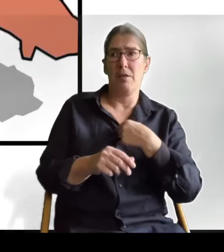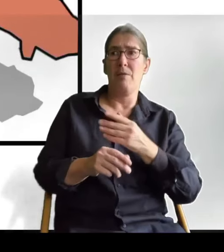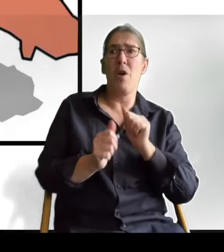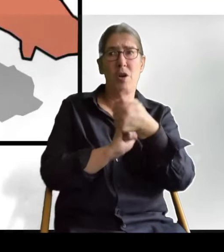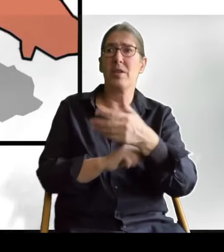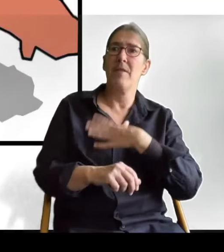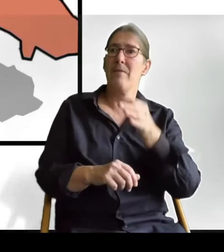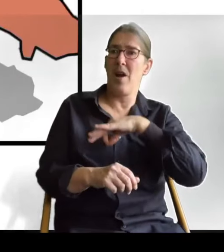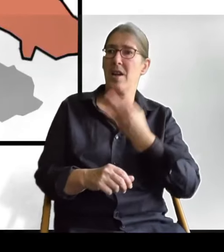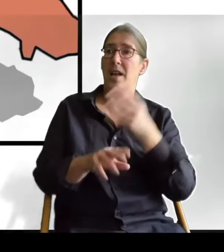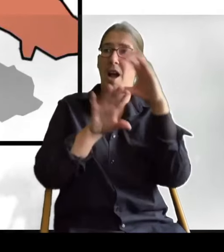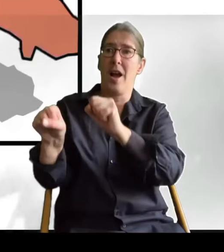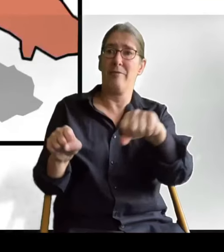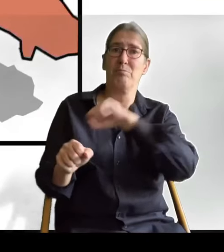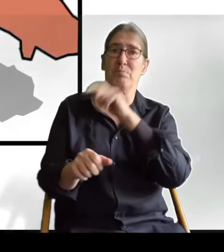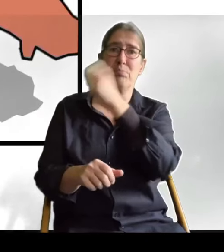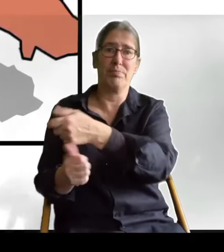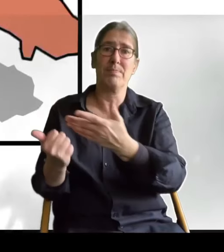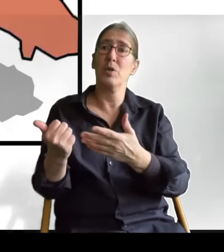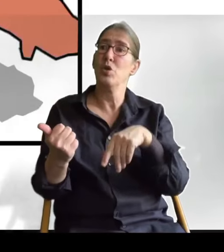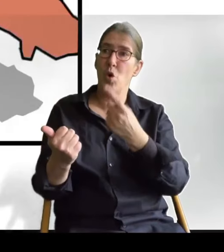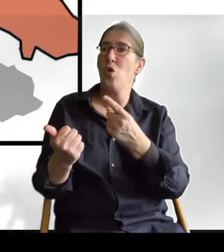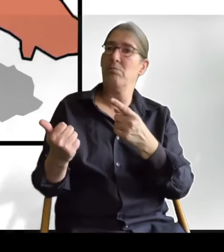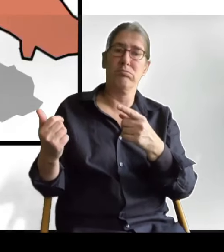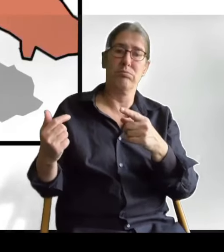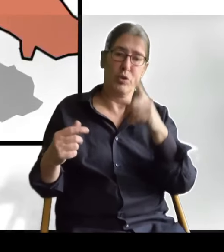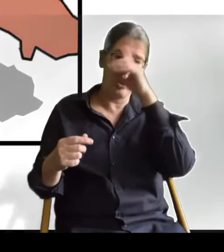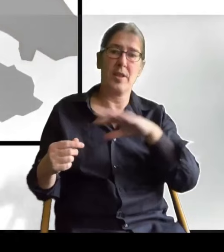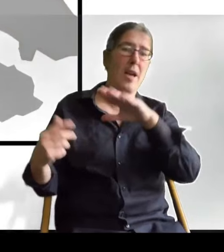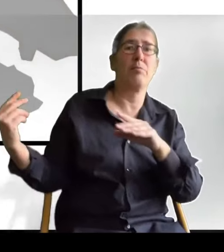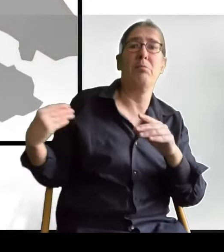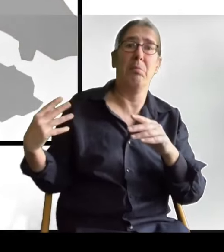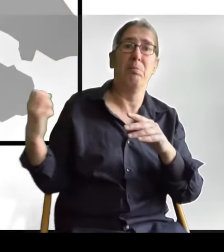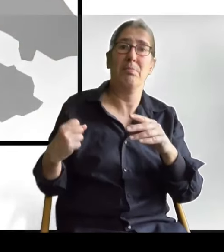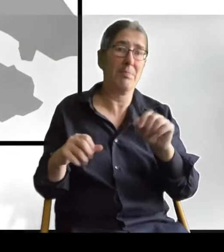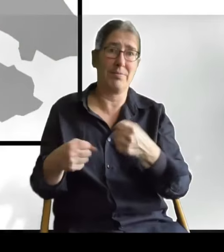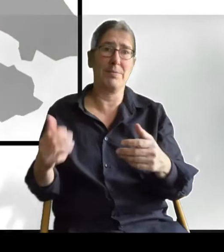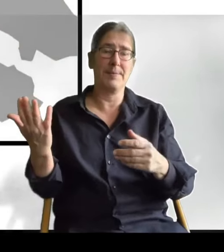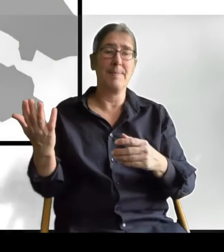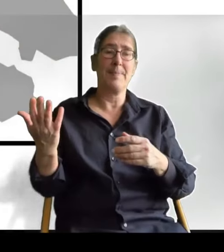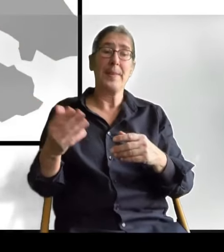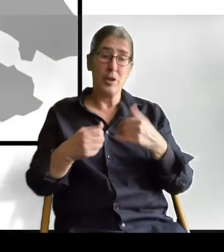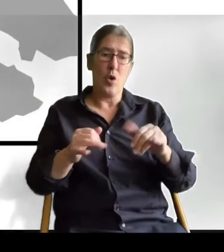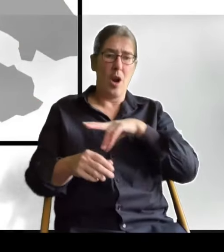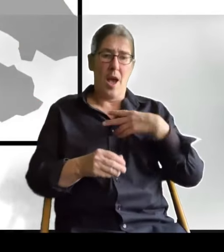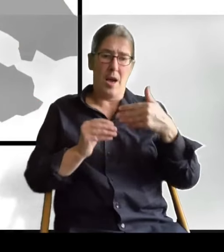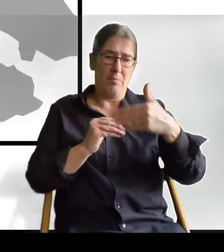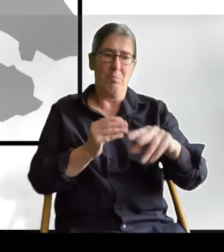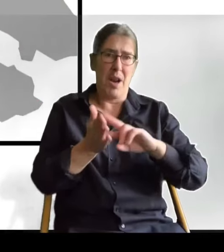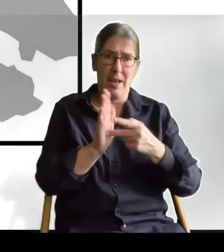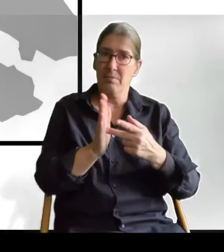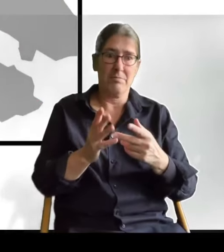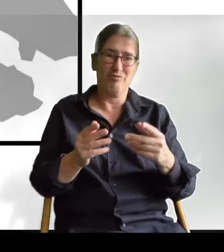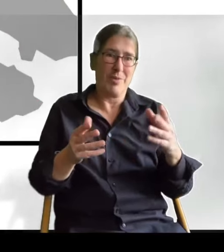angreifen und besiegen so kann es dem deutschen reich nicht in den rücken fallen dieser bereits lange geschmiedete plan